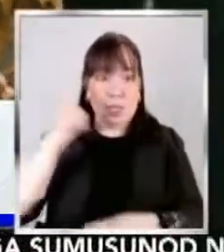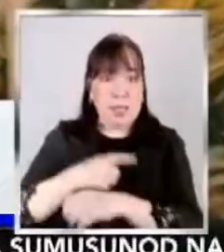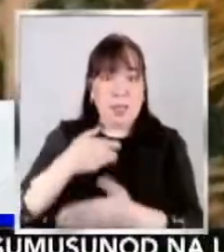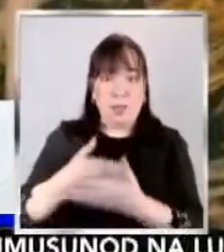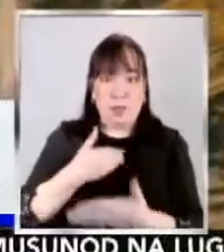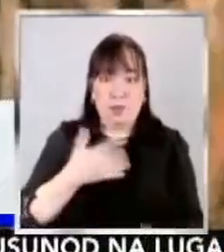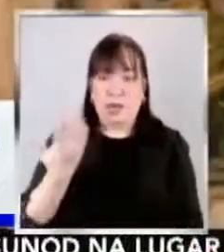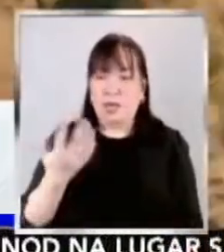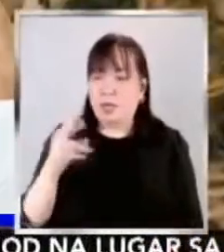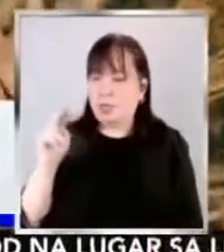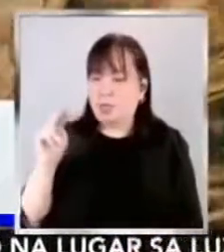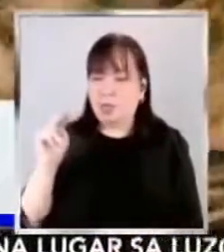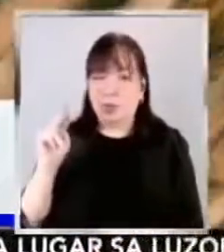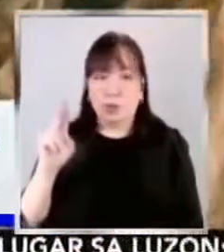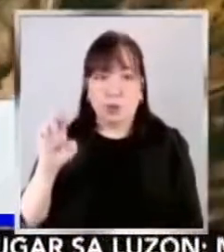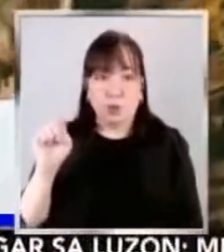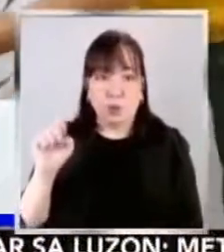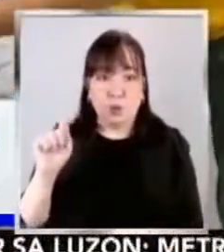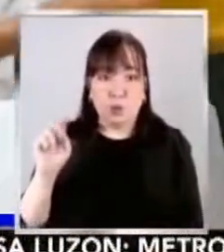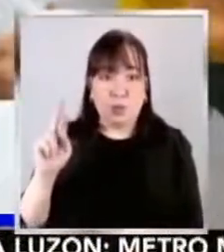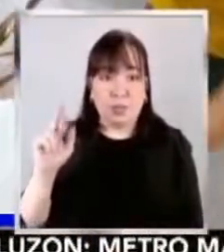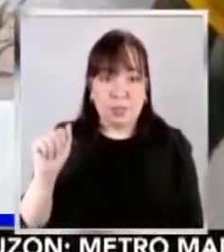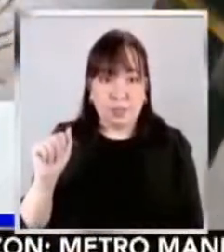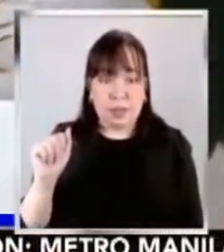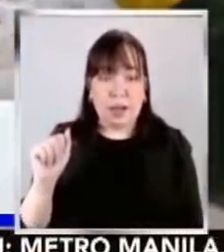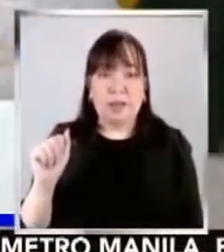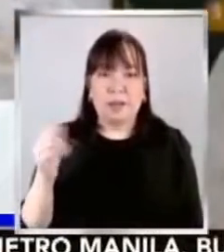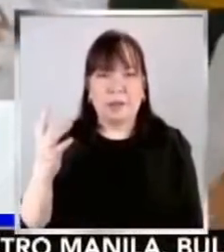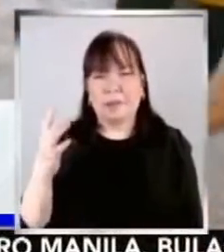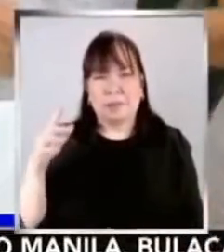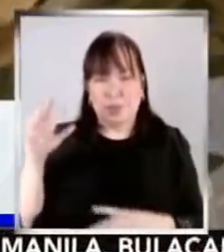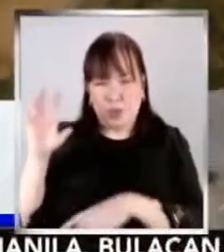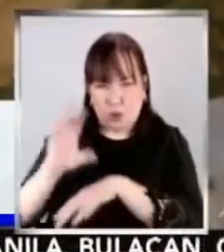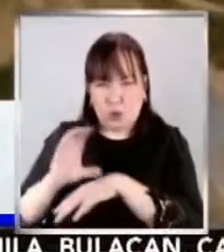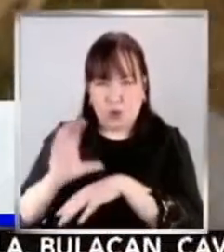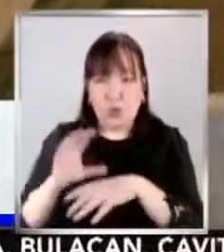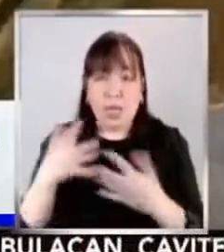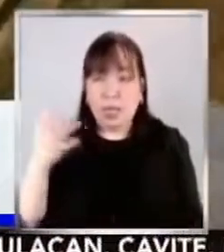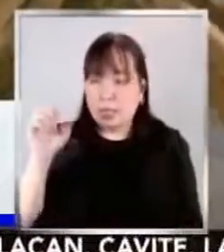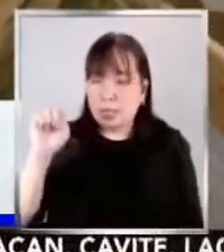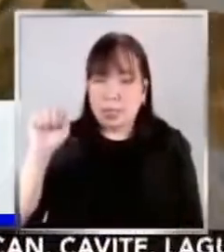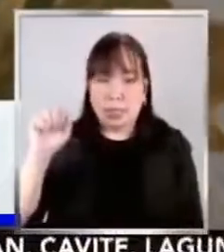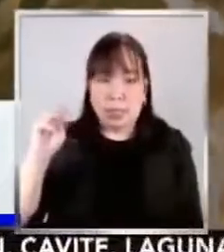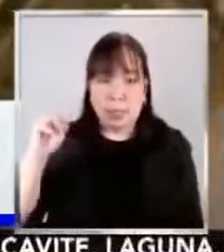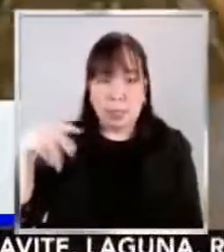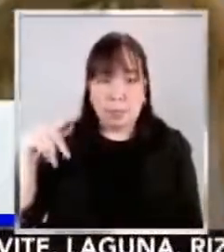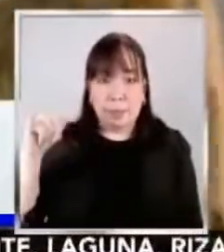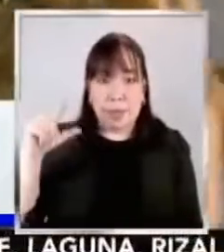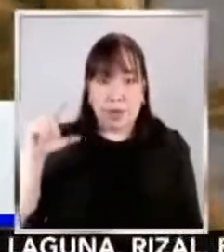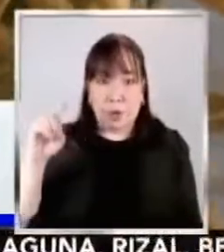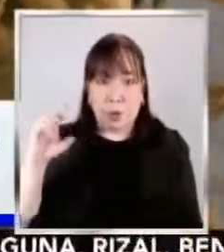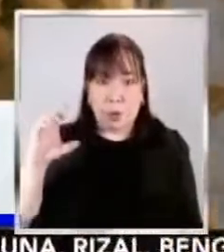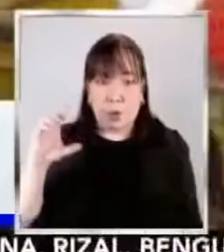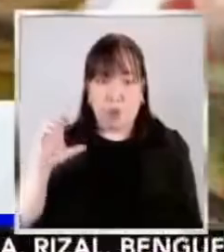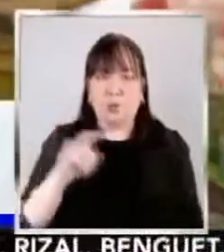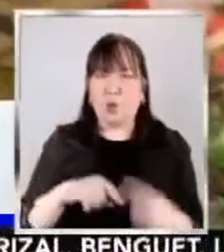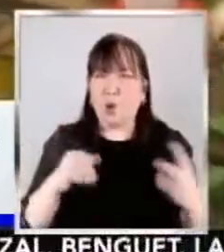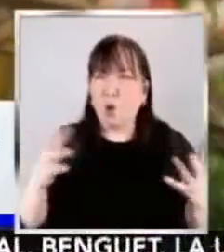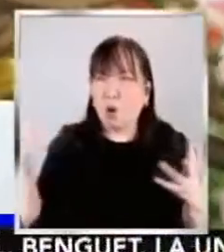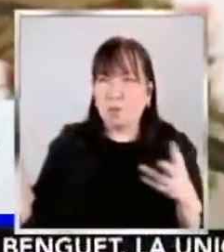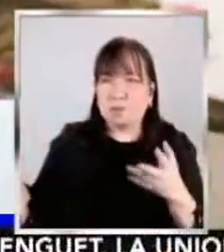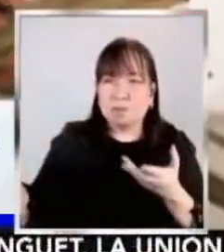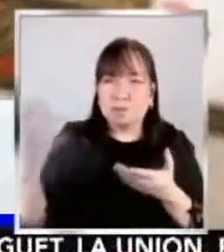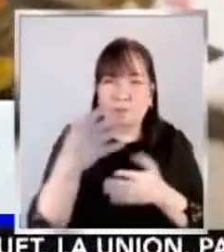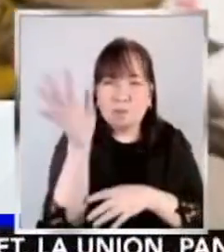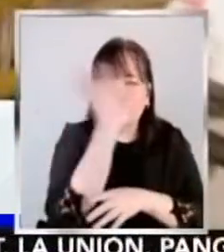del Perpetuo Socorro Parish sa Sampaloc, hinahanda na ang mga gagamiting abo. Merong mga palaspas na ngayon ay tuyong-tuyo na, pero very